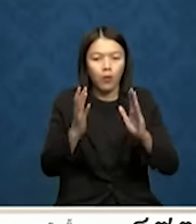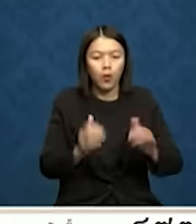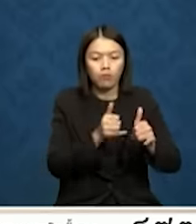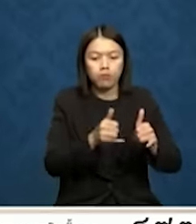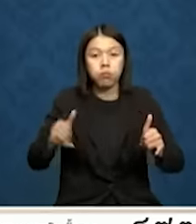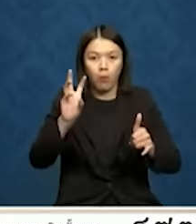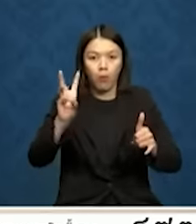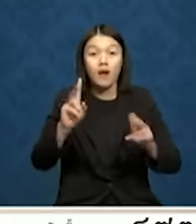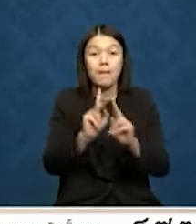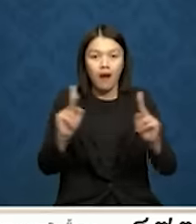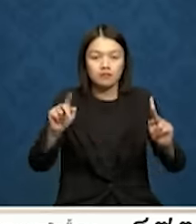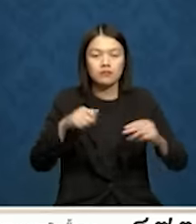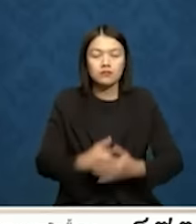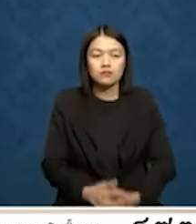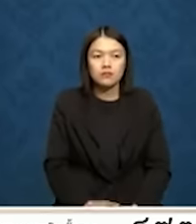การครับครับ